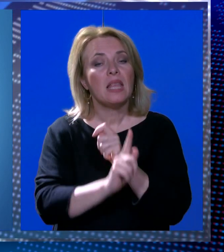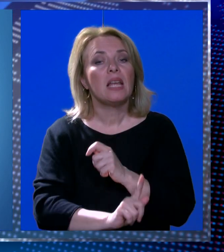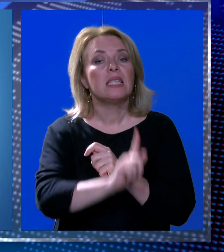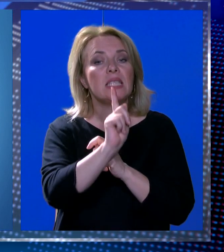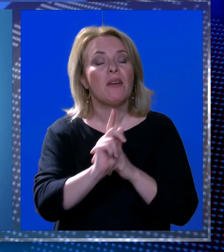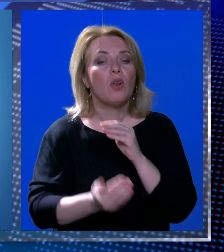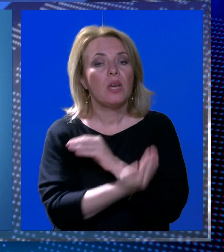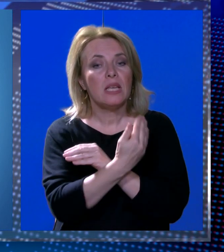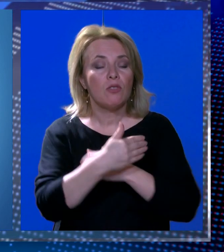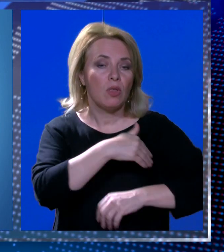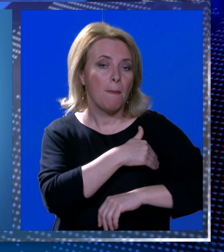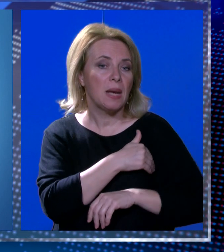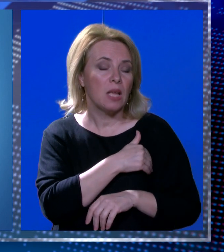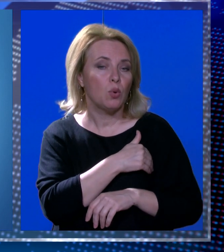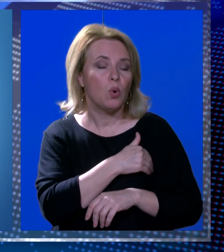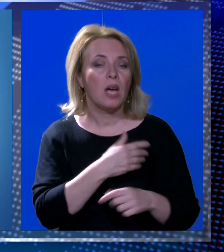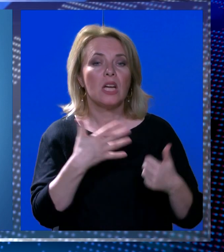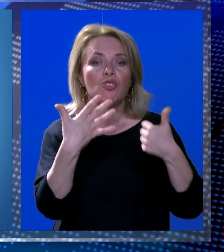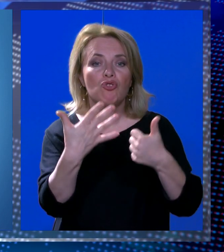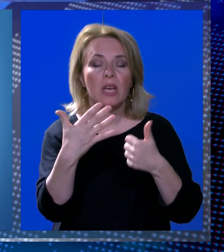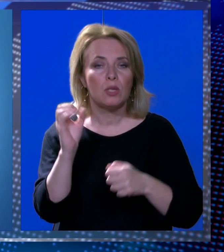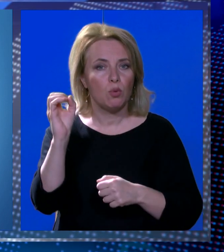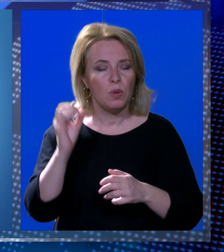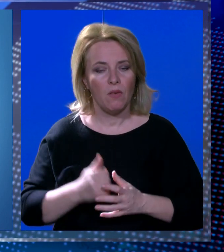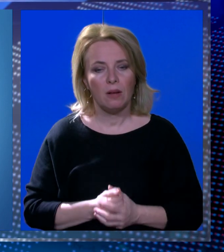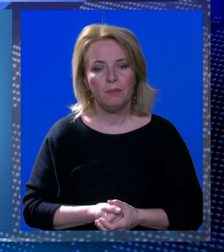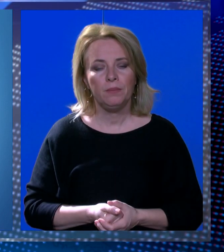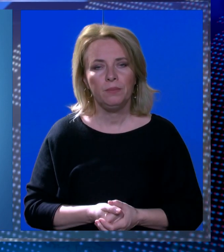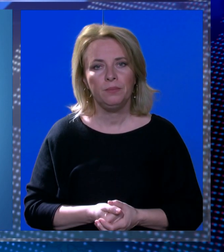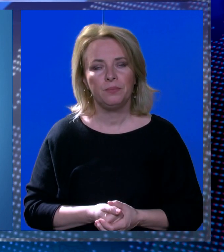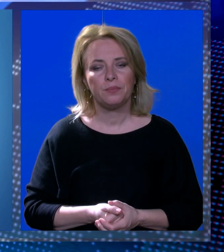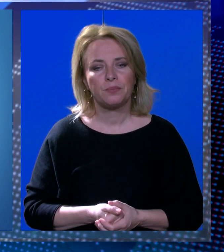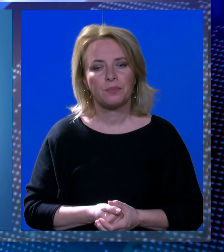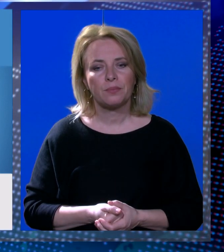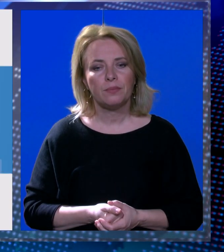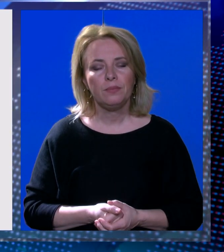okreće na sjeveroistočni, a najniža temperatura zraka 6 Celzijevi stupnjeva.